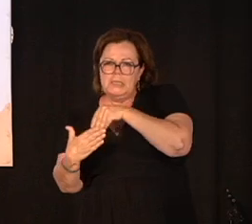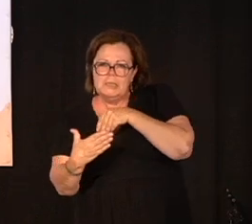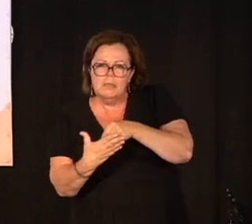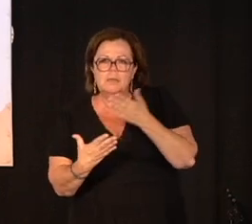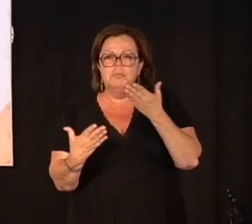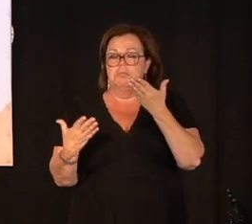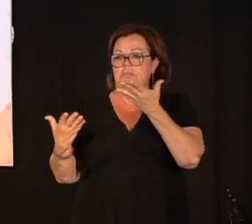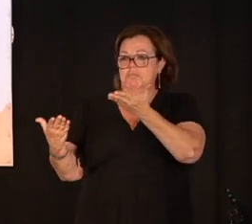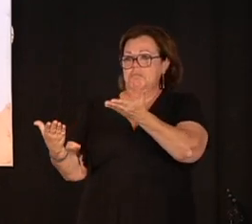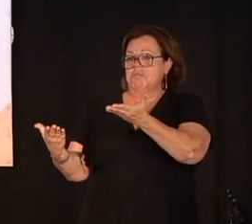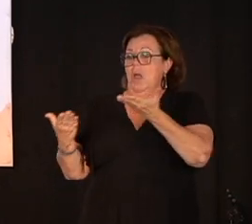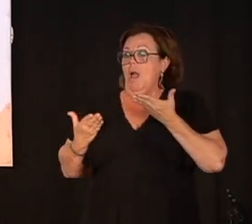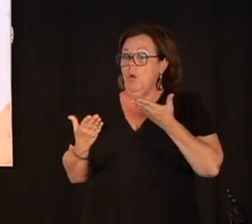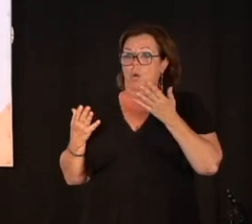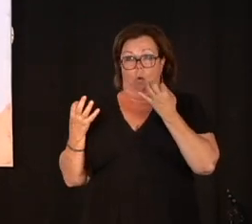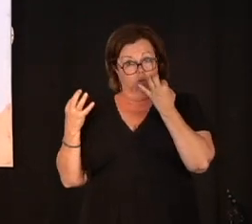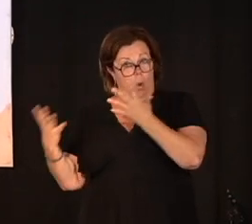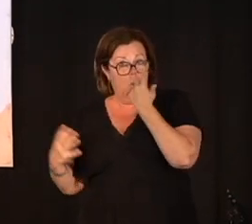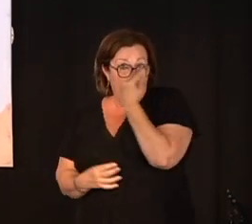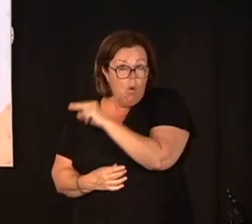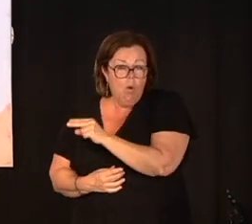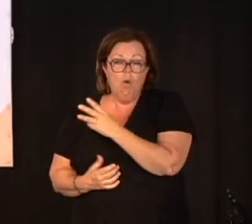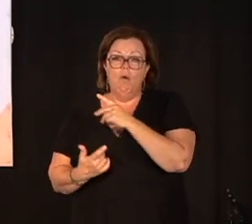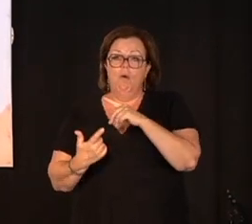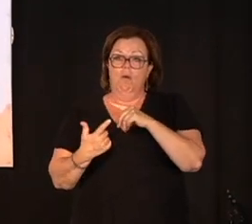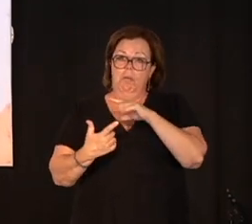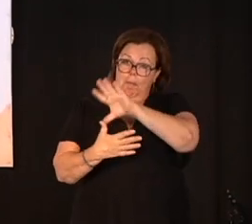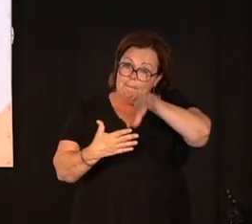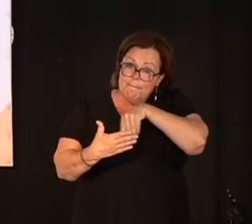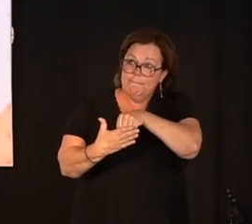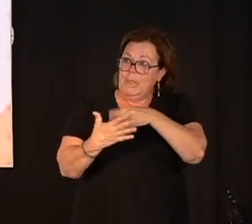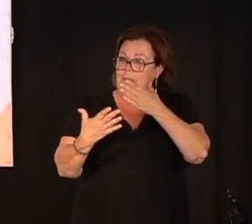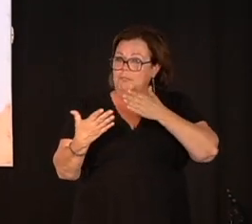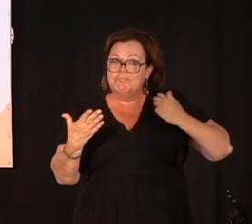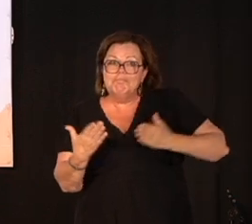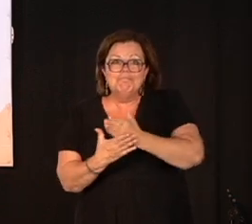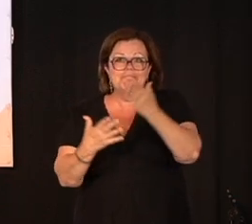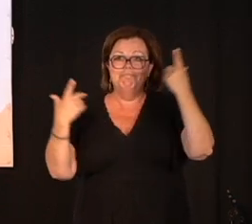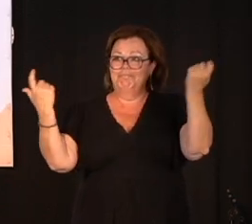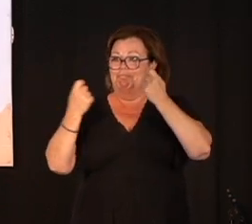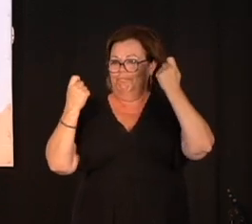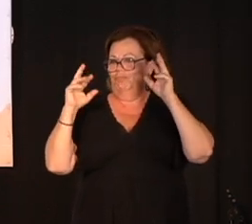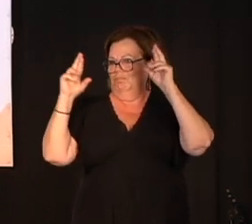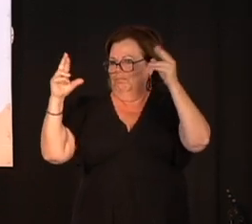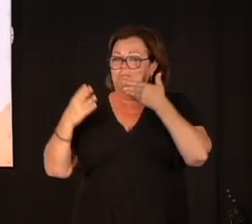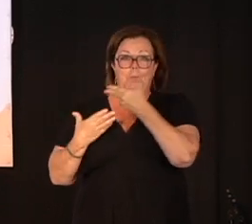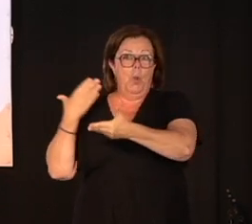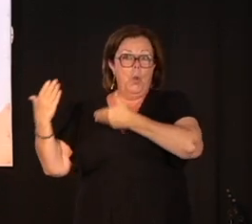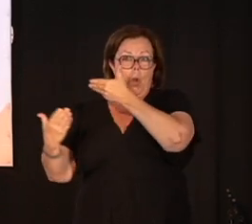qui ont apporté aussi du temps, qui ont été associés à cette aventure, et je pense, j'espère en tout cas que ça leur a beaucoup apporté